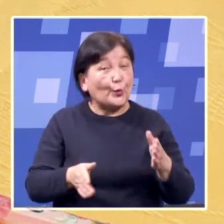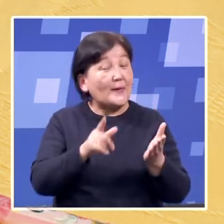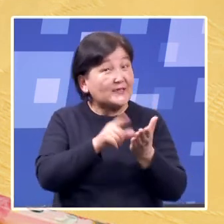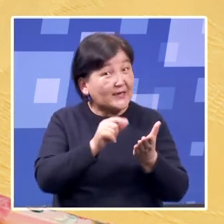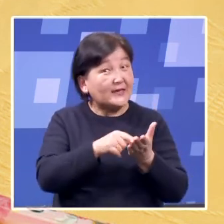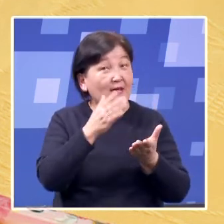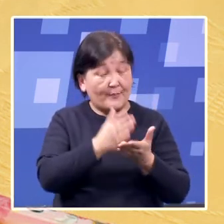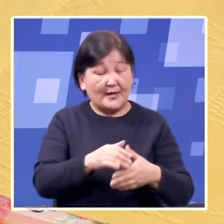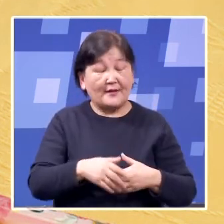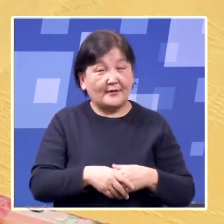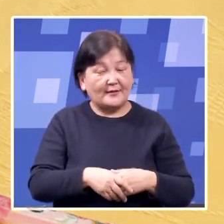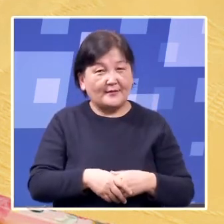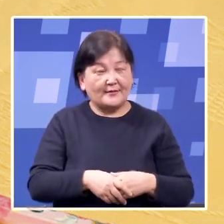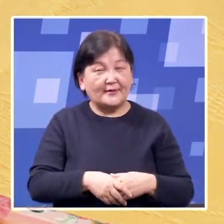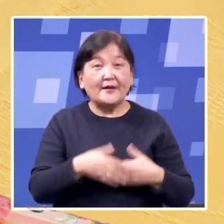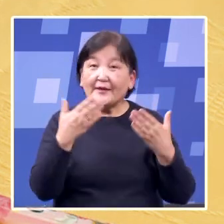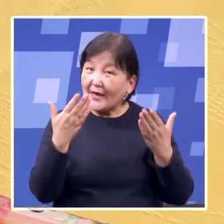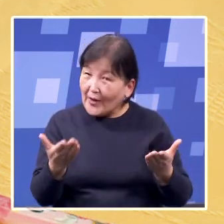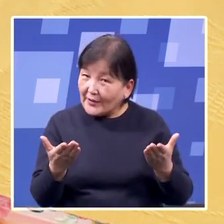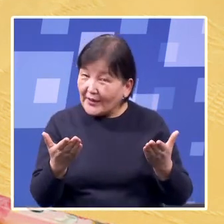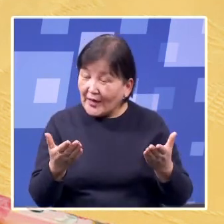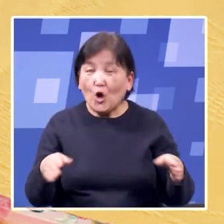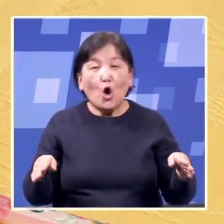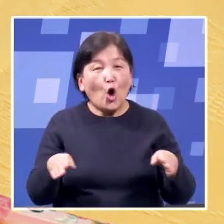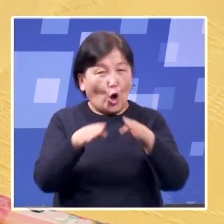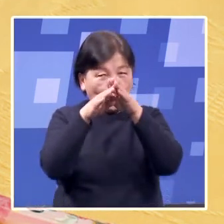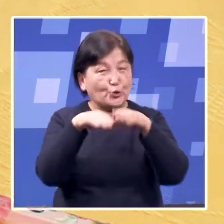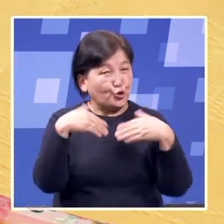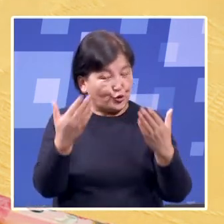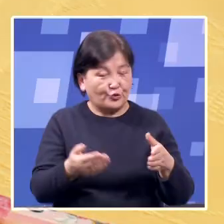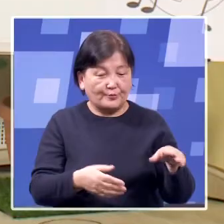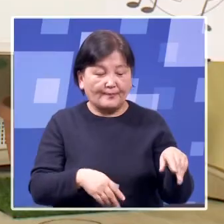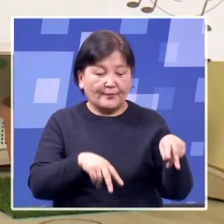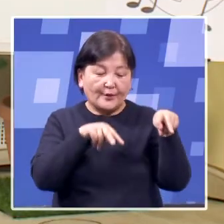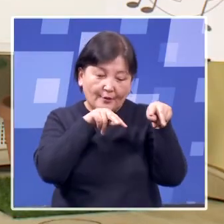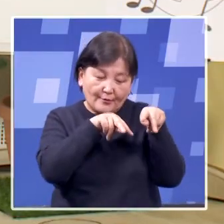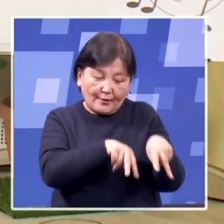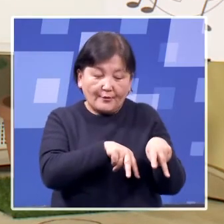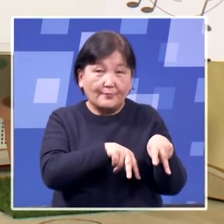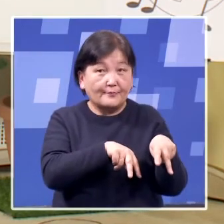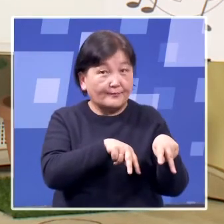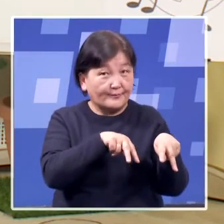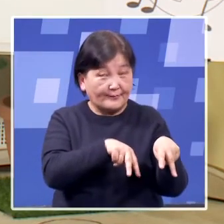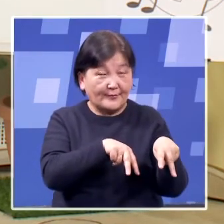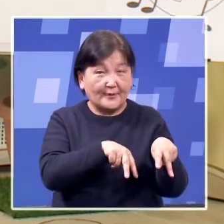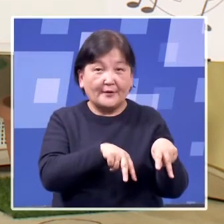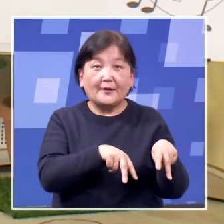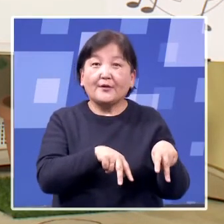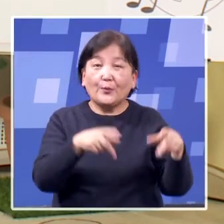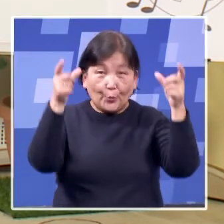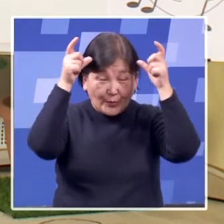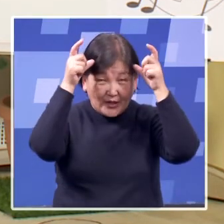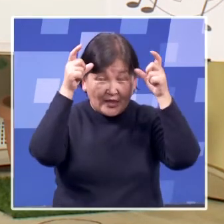Тэгээд яах вэ хүмүүдээ? Хооронд нь холбон тийм үү? За, ингээд үнэний маань дөрөн хөл нь